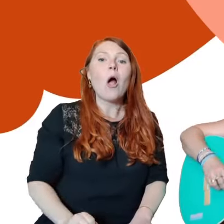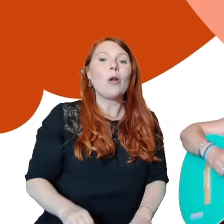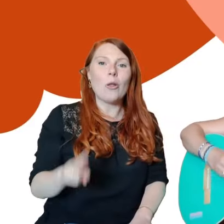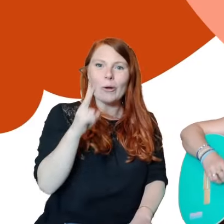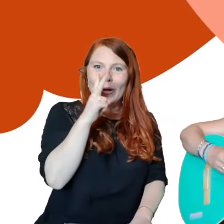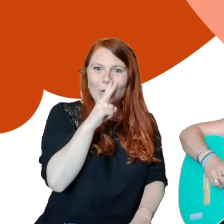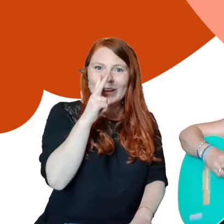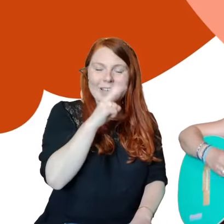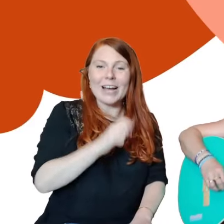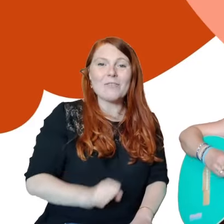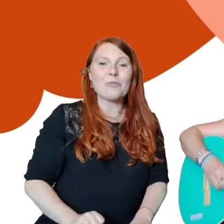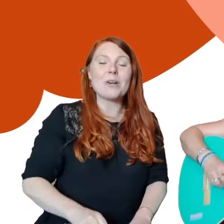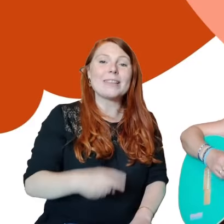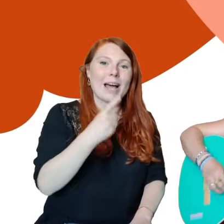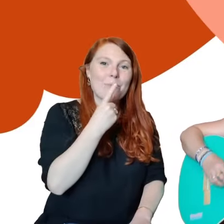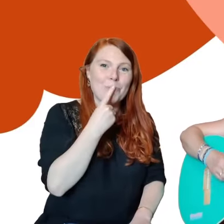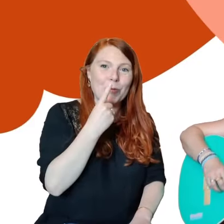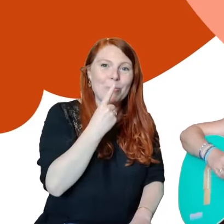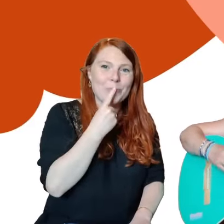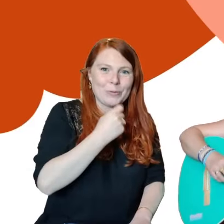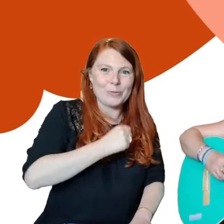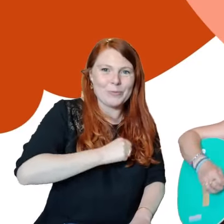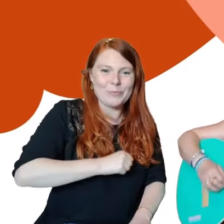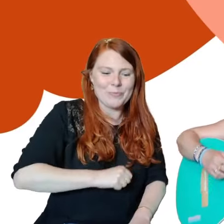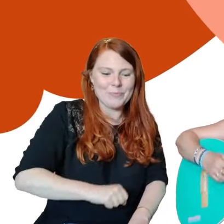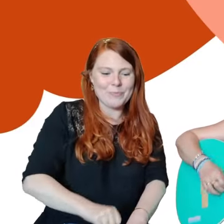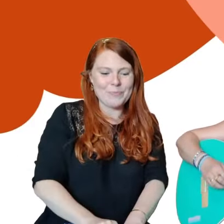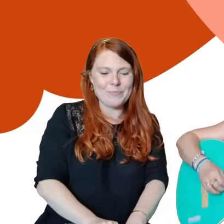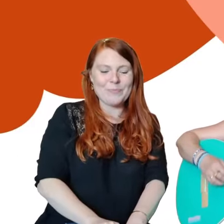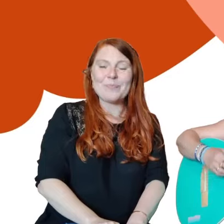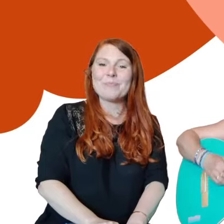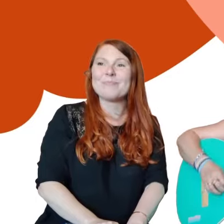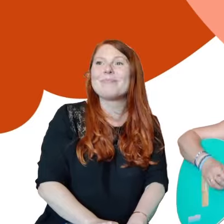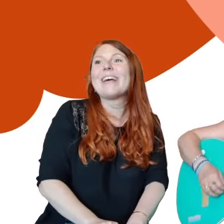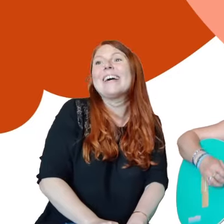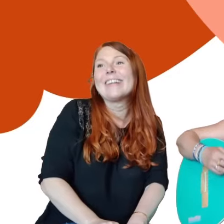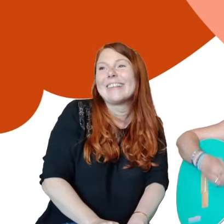menton. Le coquin voulait un bonbon.